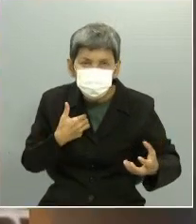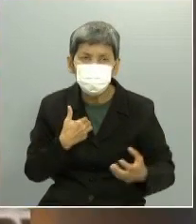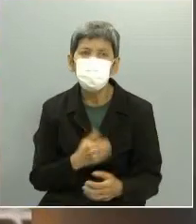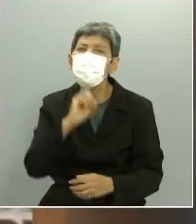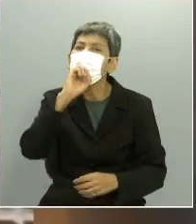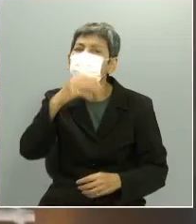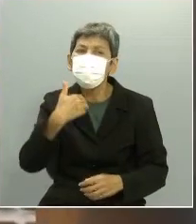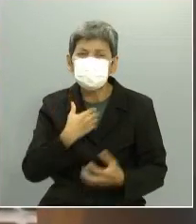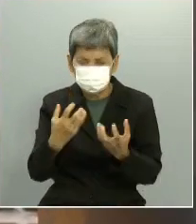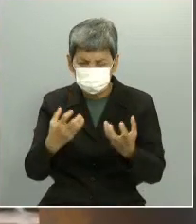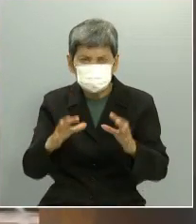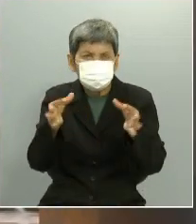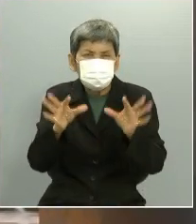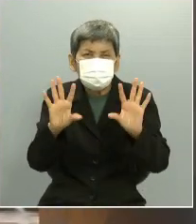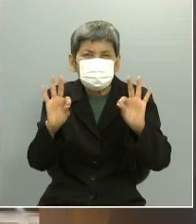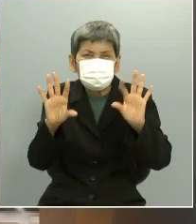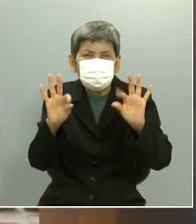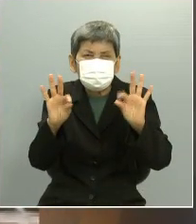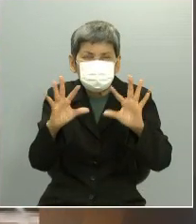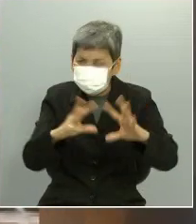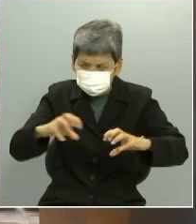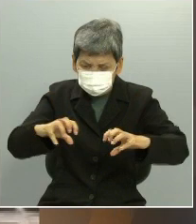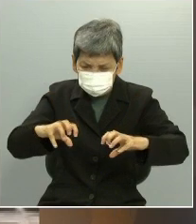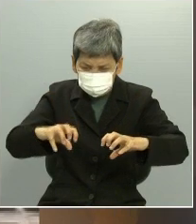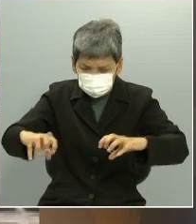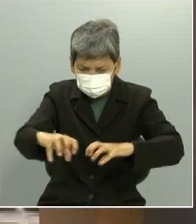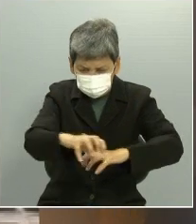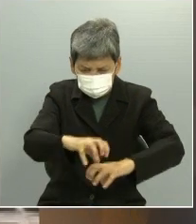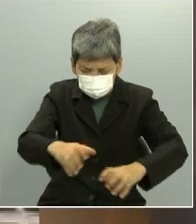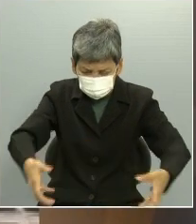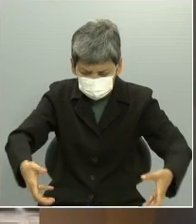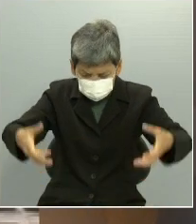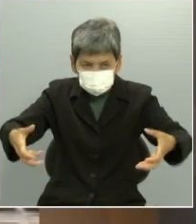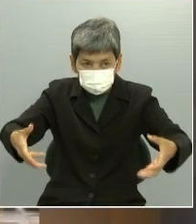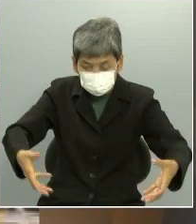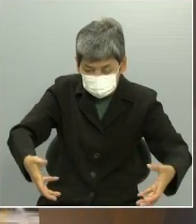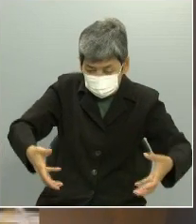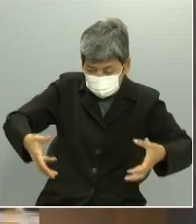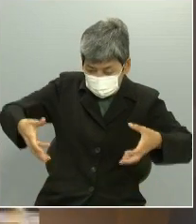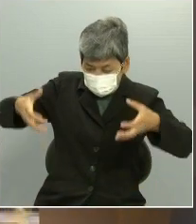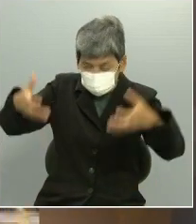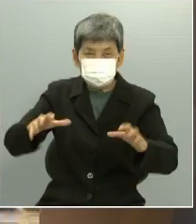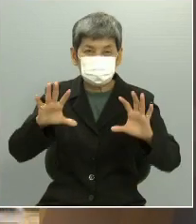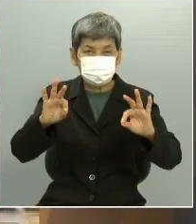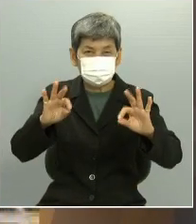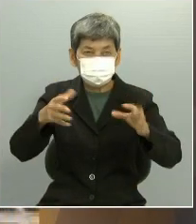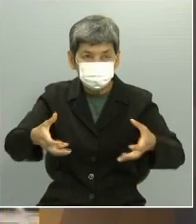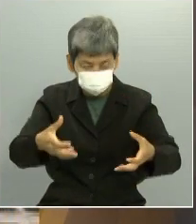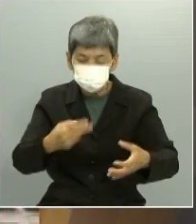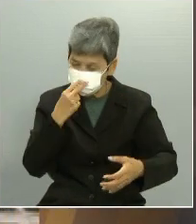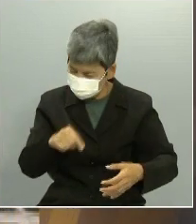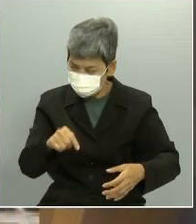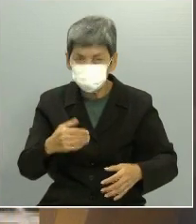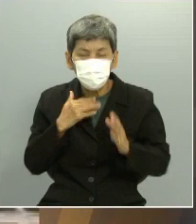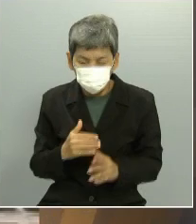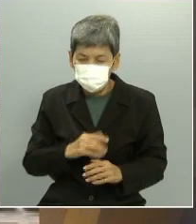บอกว่าเป็นก้อนไขมันค่ะที่จับตัวกันเป็นก้อนขนาดใหญ ่ กำลังยกออกจากท่อระบายน้ำค่ะนี่เป็นไวรัลเลยนะคะมีคน